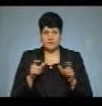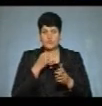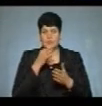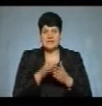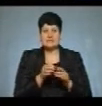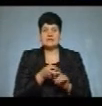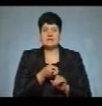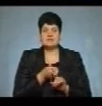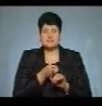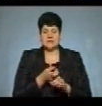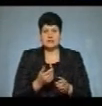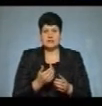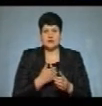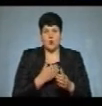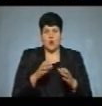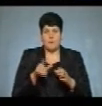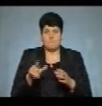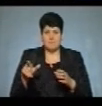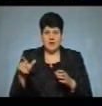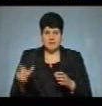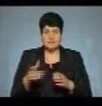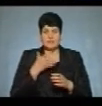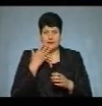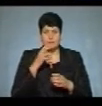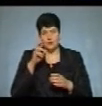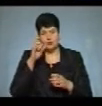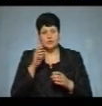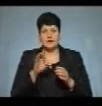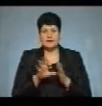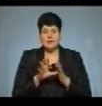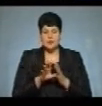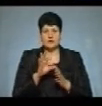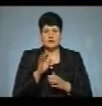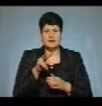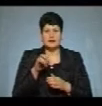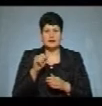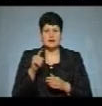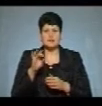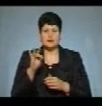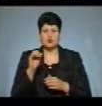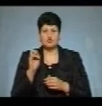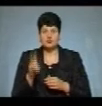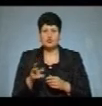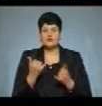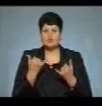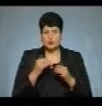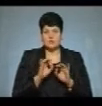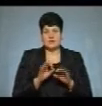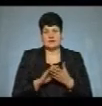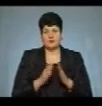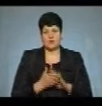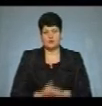зв'язки з громадськістю комунального підприємства «Тернопільтеплокомуненерго» Олександр Лазарчук сьогодні прокоментував